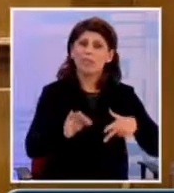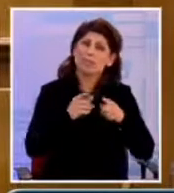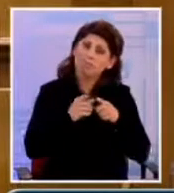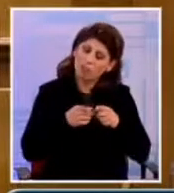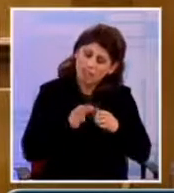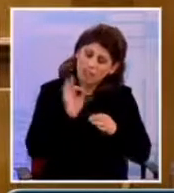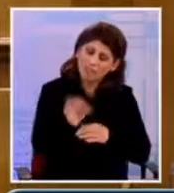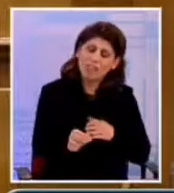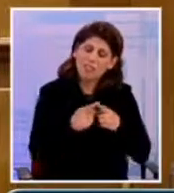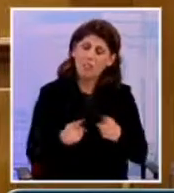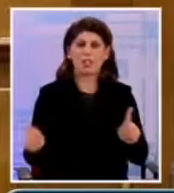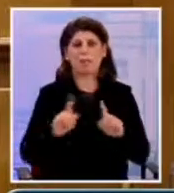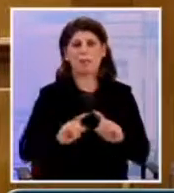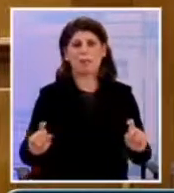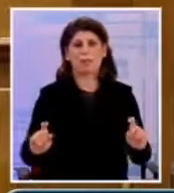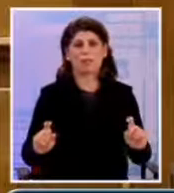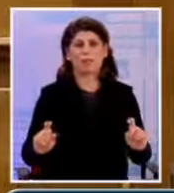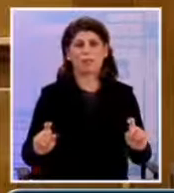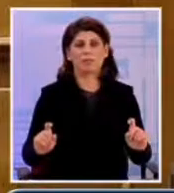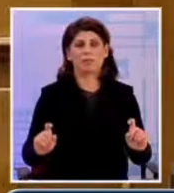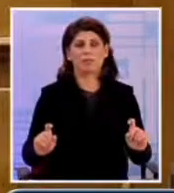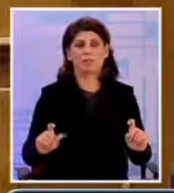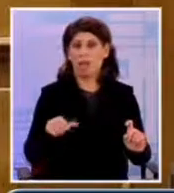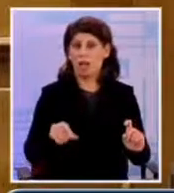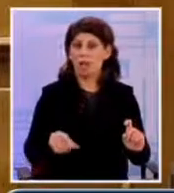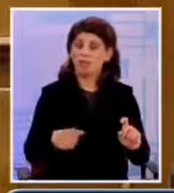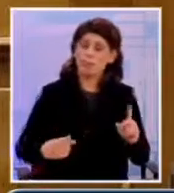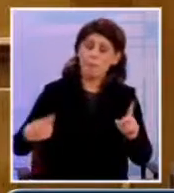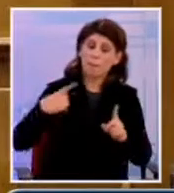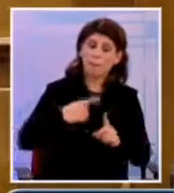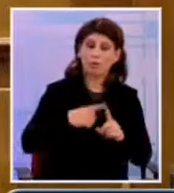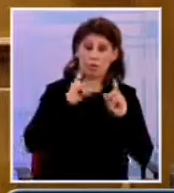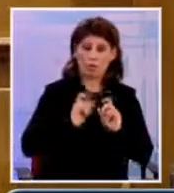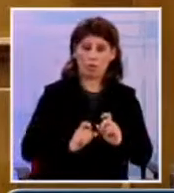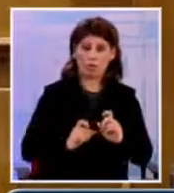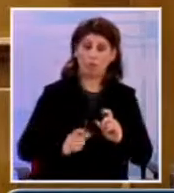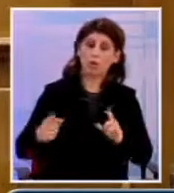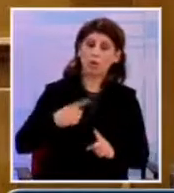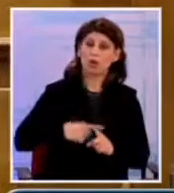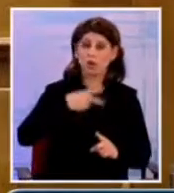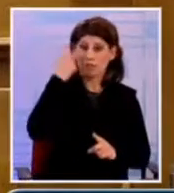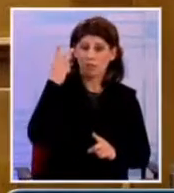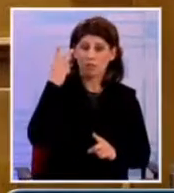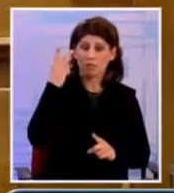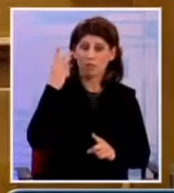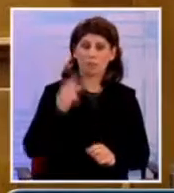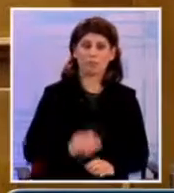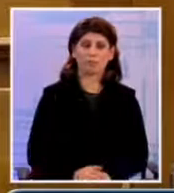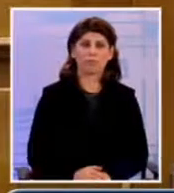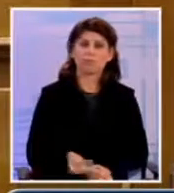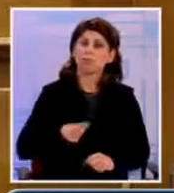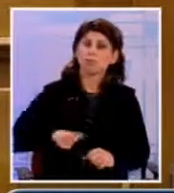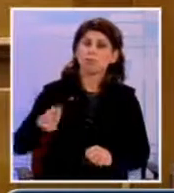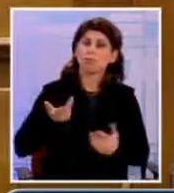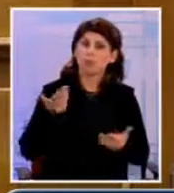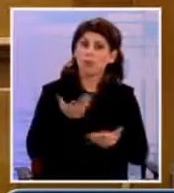πράγματα. Εξ αυτού έχουμε την πρόσθετη υποχρέωση, το πρόσθετο δικαίωμα να εντείνουμε, να το θέσουμε